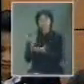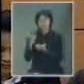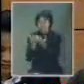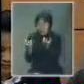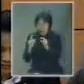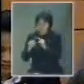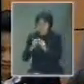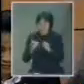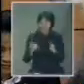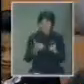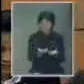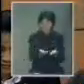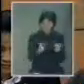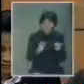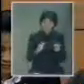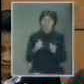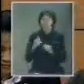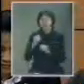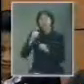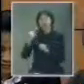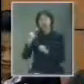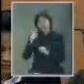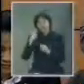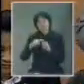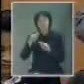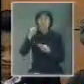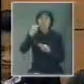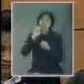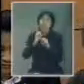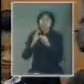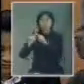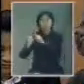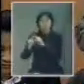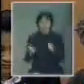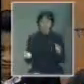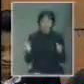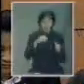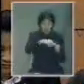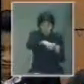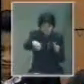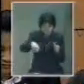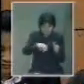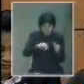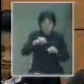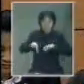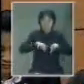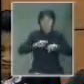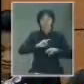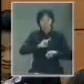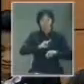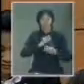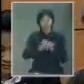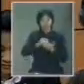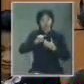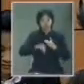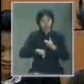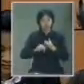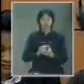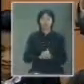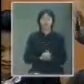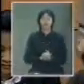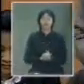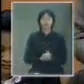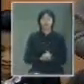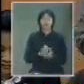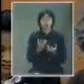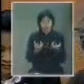าจะเอาโอวันตินจะเอาน้ำนู่นน้ำนี่ก็มารวมกันแล้วใส่ตะกร้าเองถูกกว่าแล้วของเนี่ยด้อยคุณภ